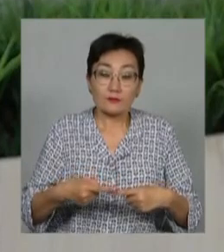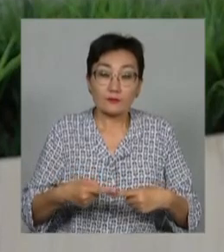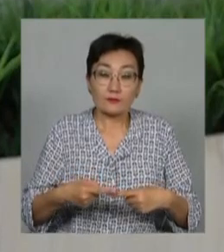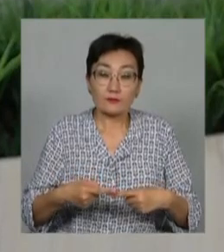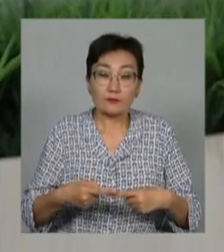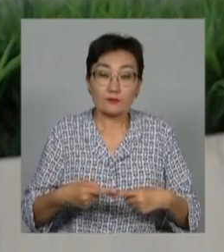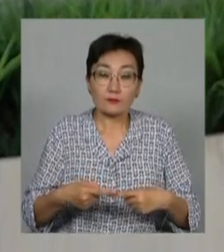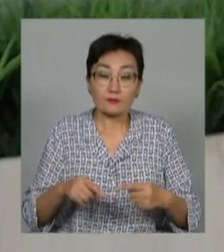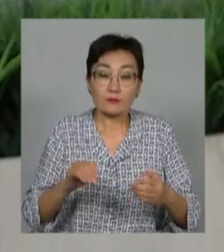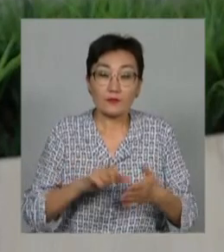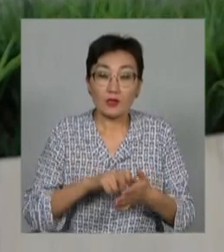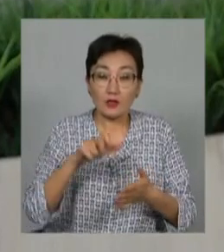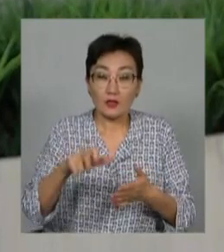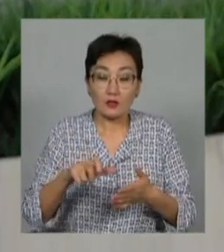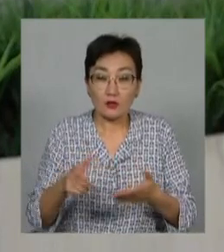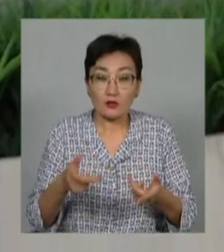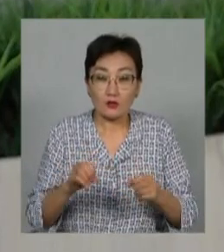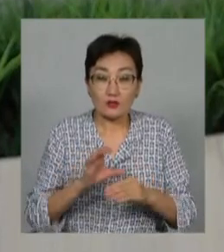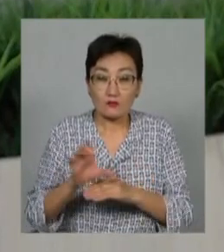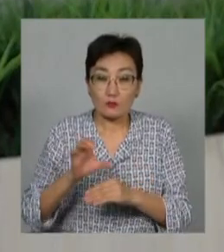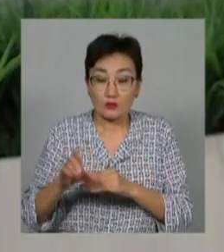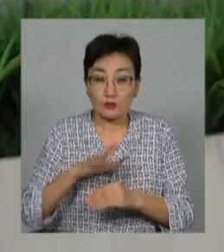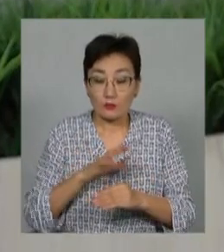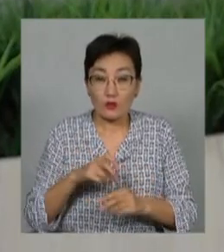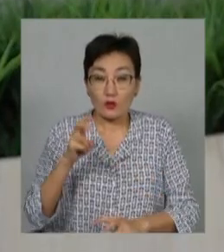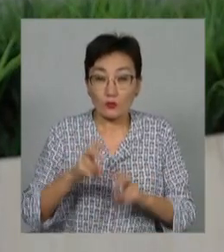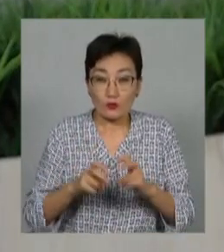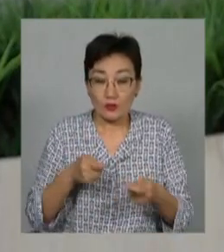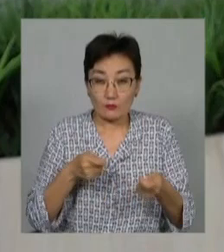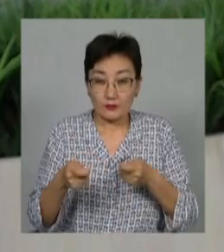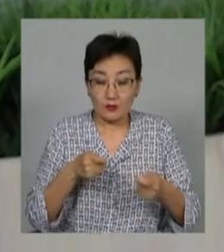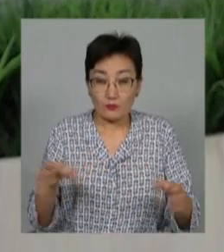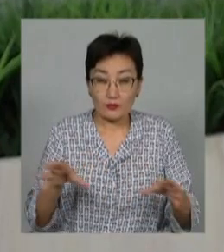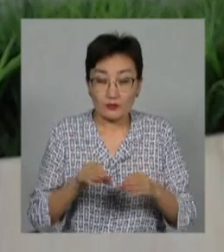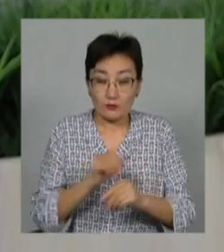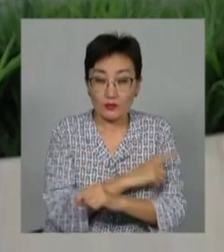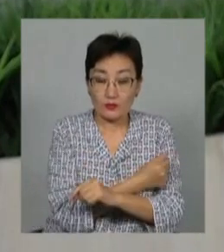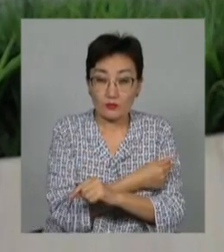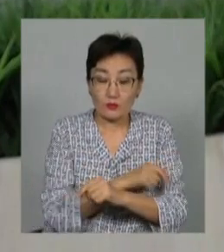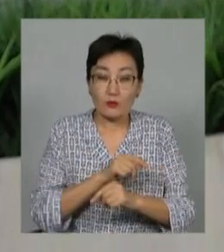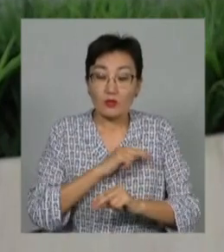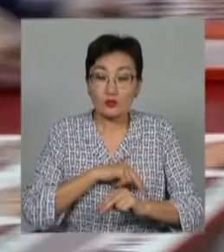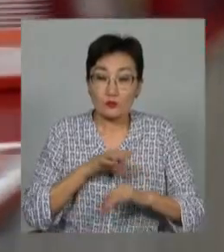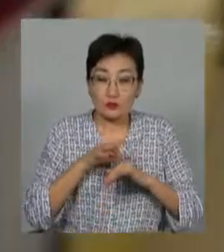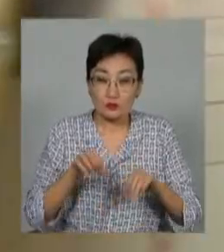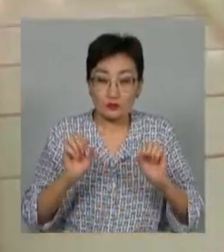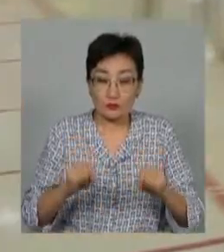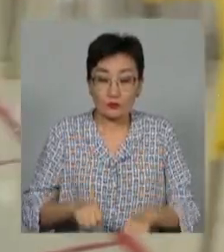жаңағы хат жазып, қай жерден өндірілді, сол өндірушілерменен бірге санитарлық ағарту ғана жұмысын жүргізе